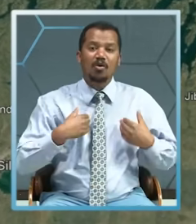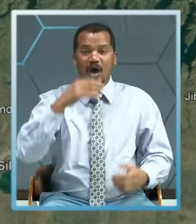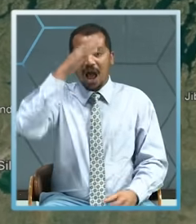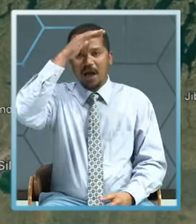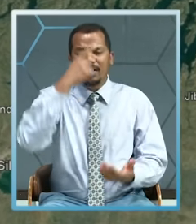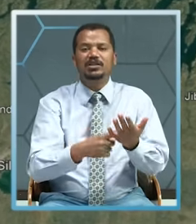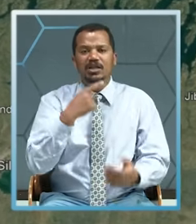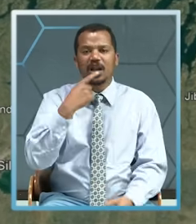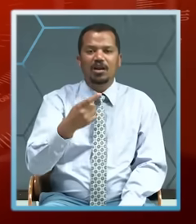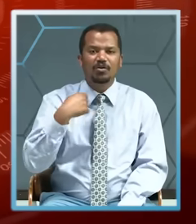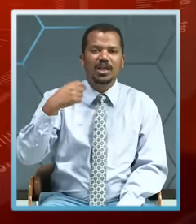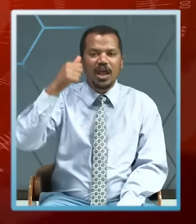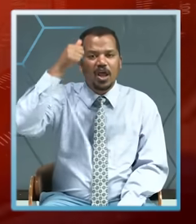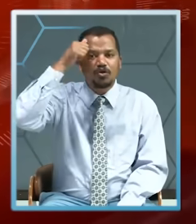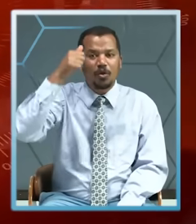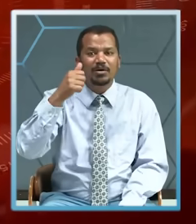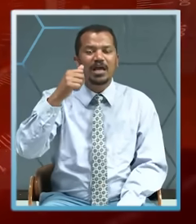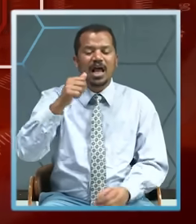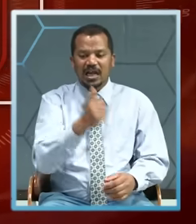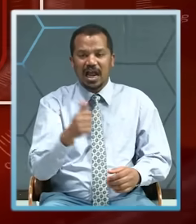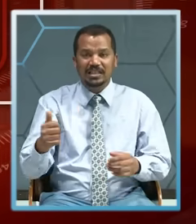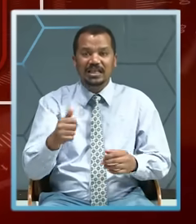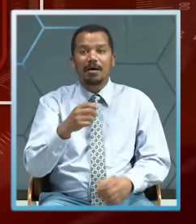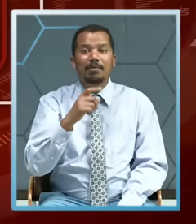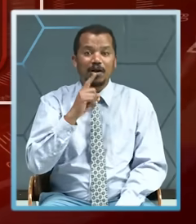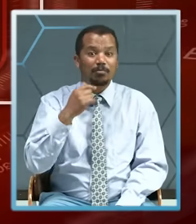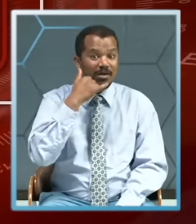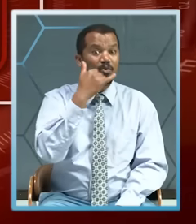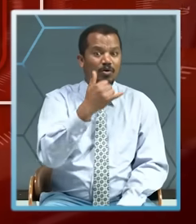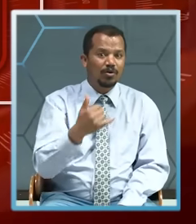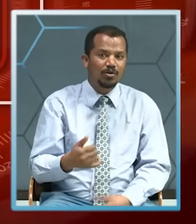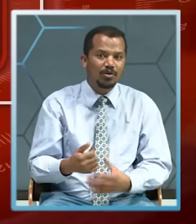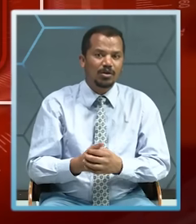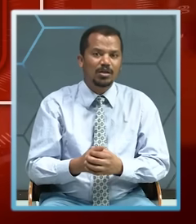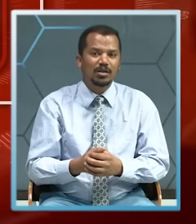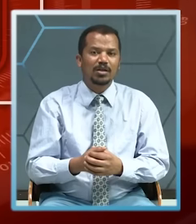ያለው አባት እንዲህ ይላሉ። ኢዮብ ባላለው ከኢሳት አዲስ አበባ ነው መደውለው።